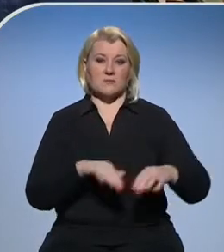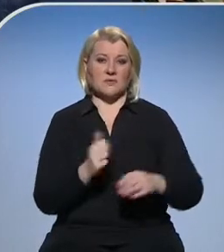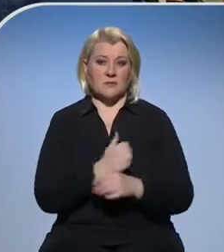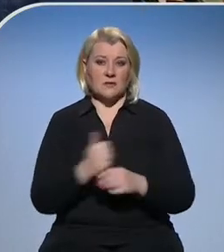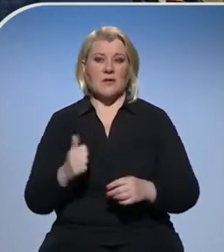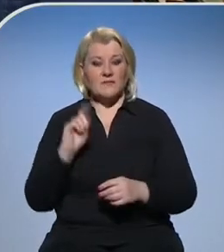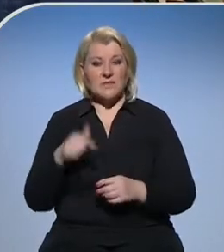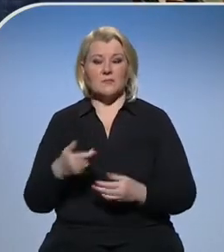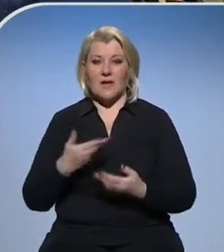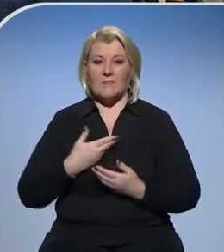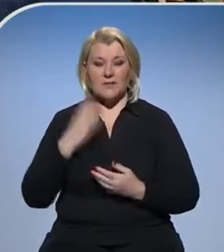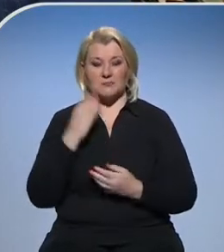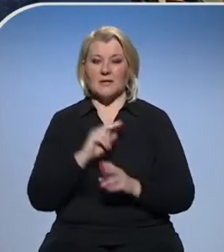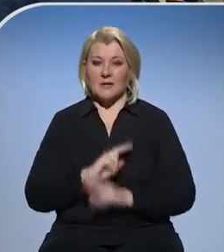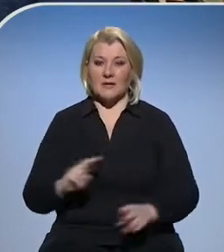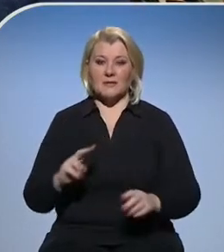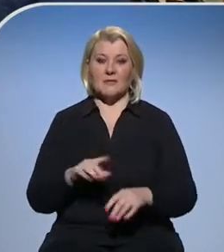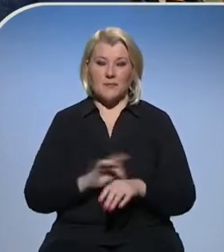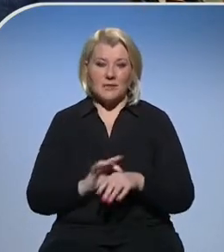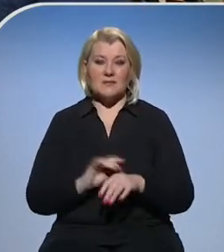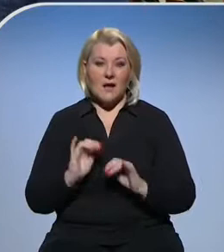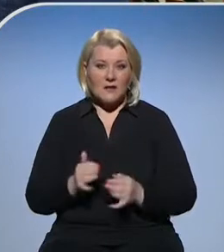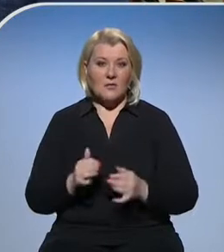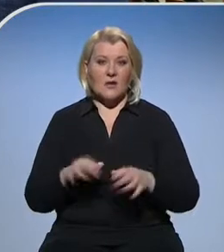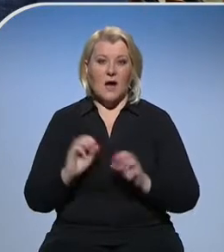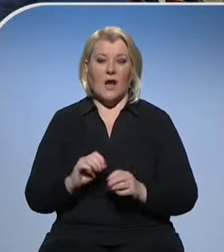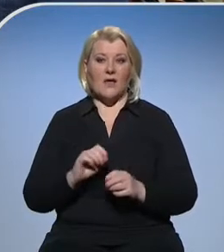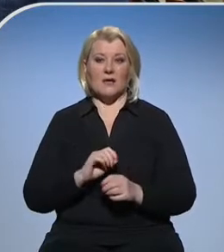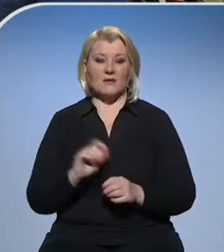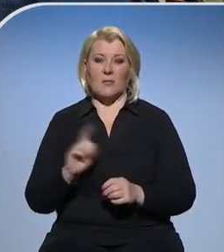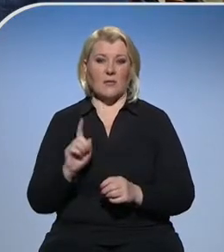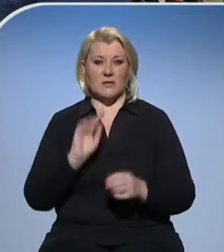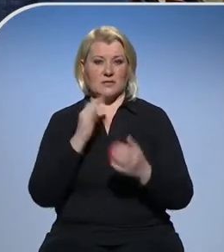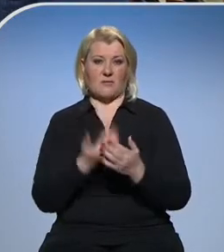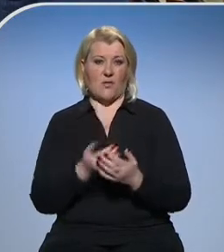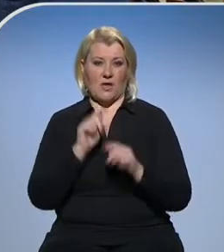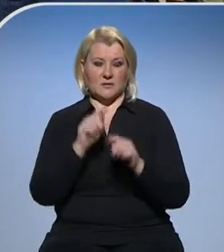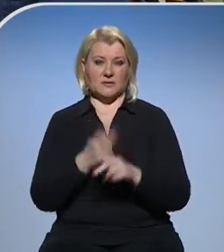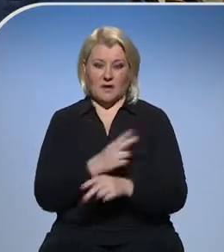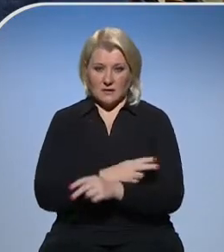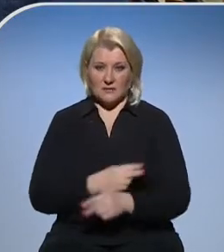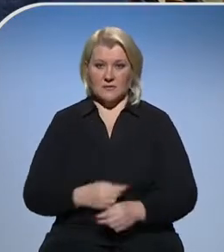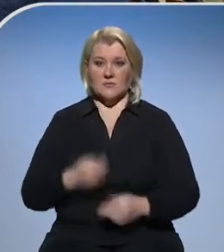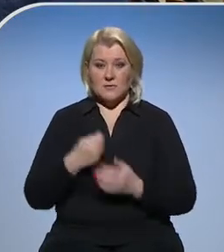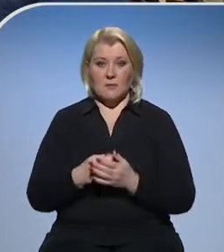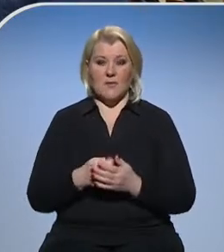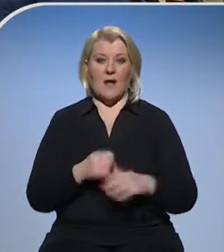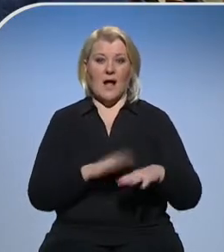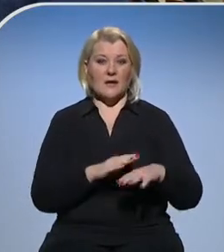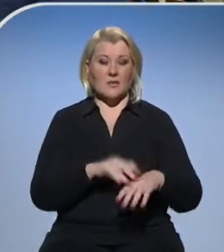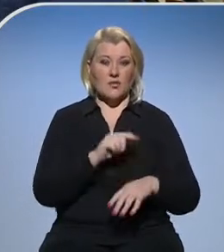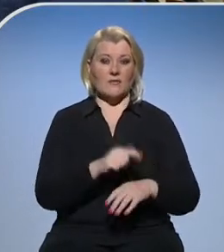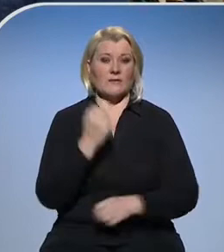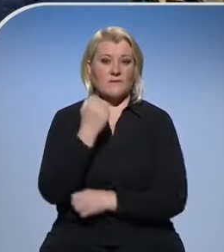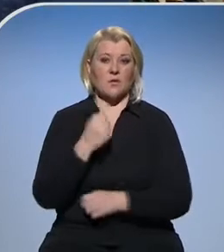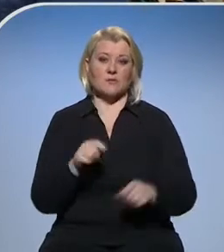ke klidnému spánku, ale jak se říká, že bychom se neměli vlastně spoléhat na stát, tak když si ty peníze necháte v tom garantovaném fondu, tak vlastně jsou stejně zase